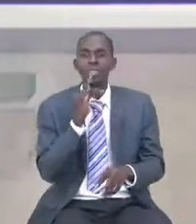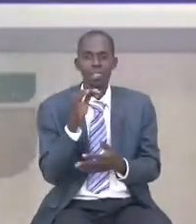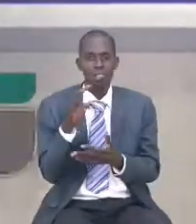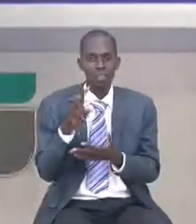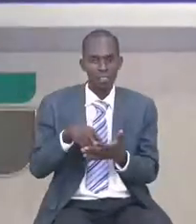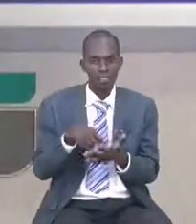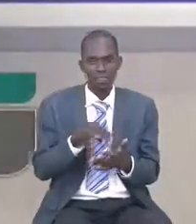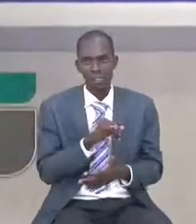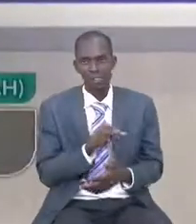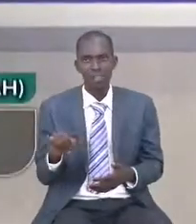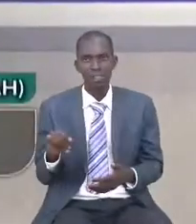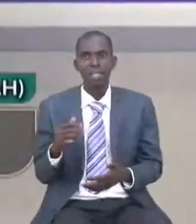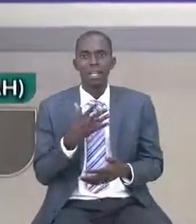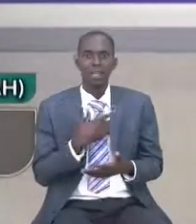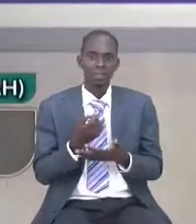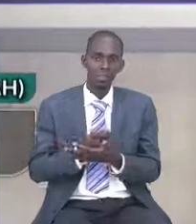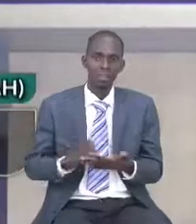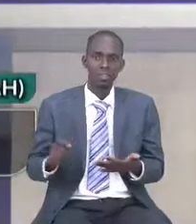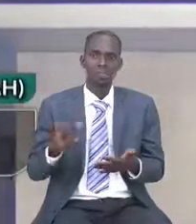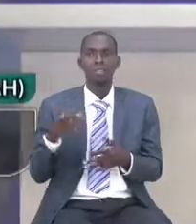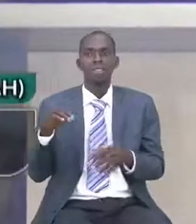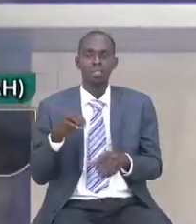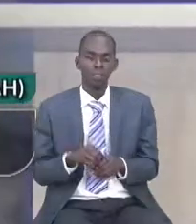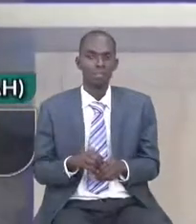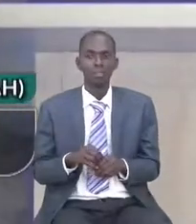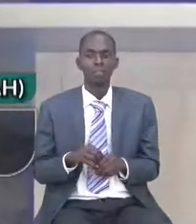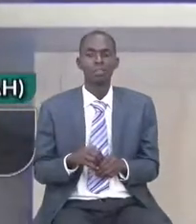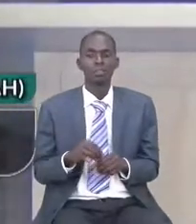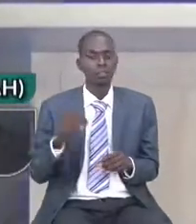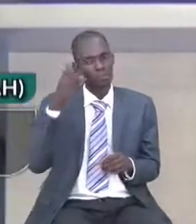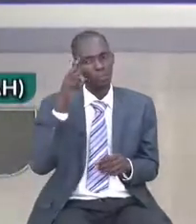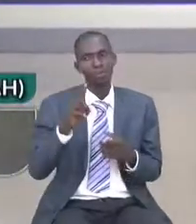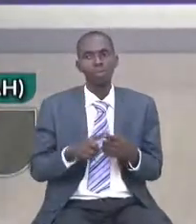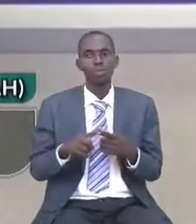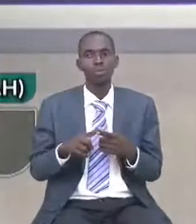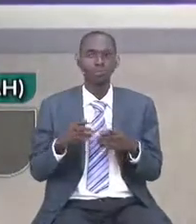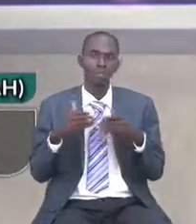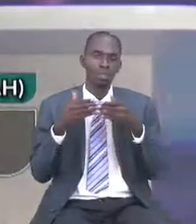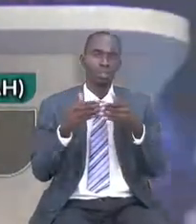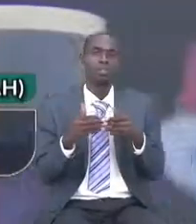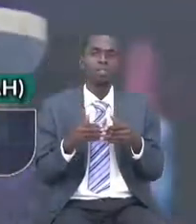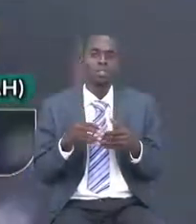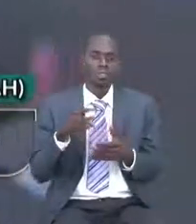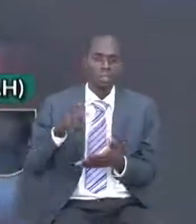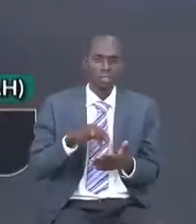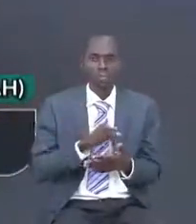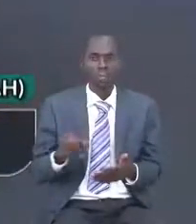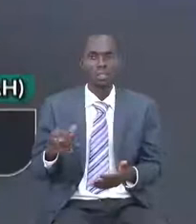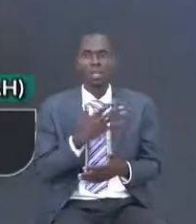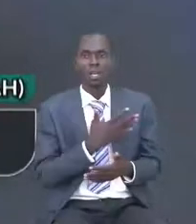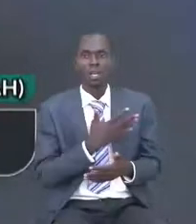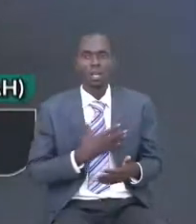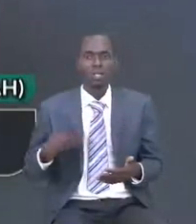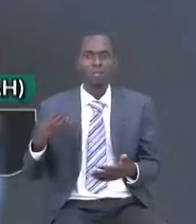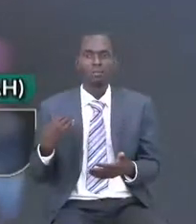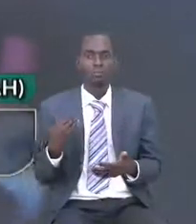Deuxièmement, lire et écrire pour diriger. Afin de diriger,